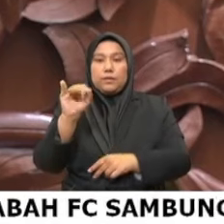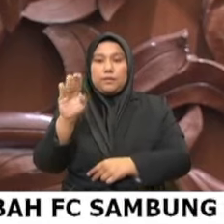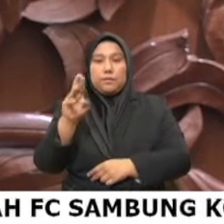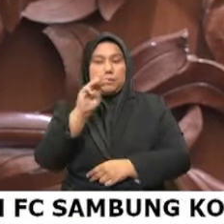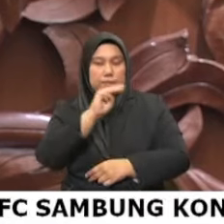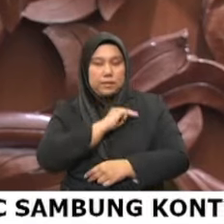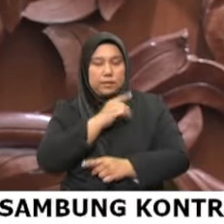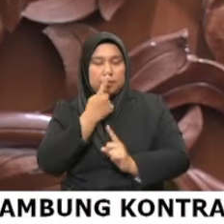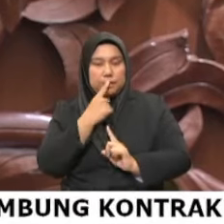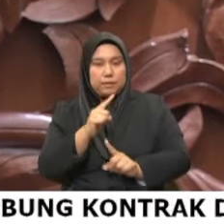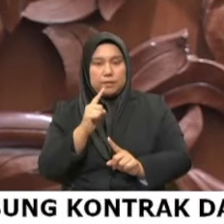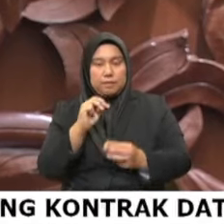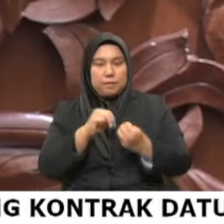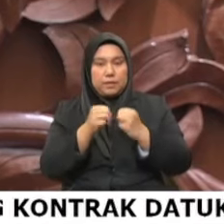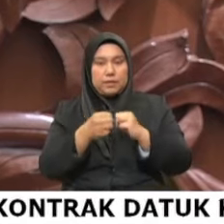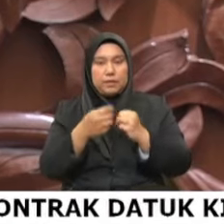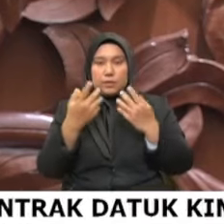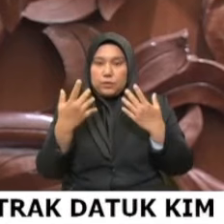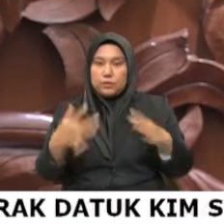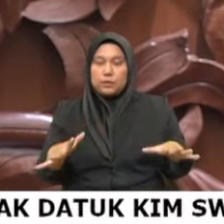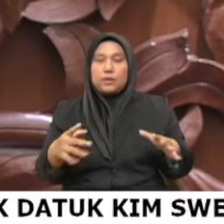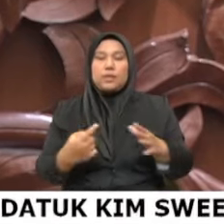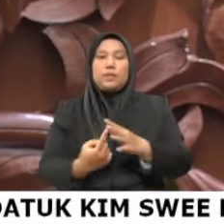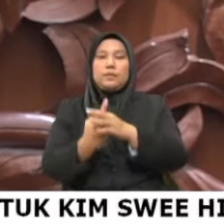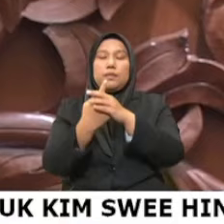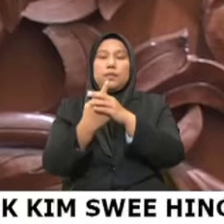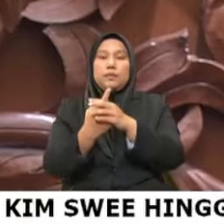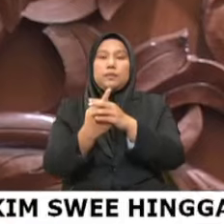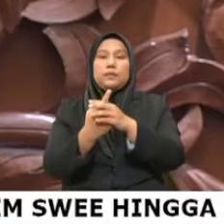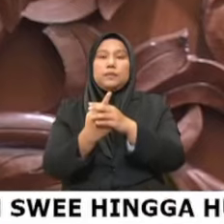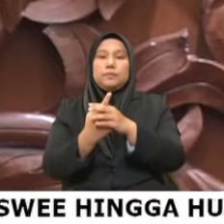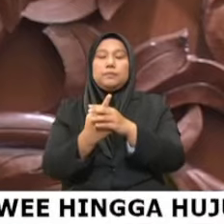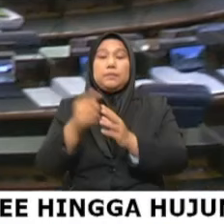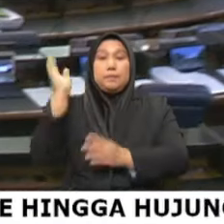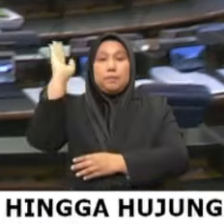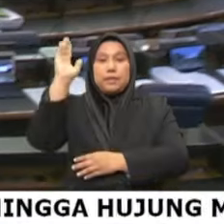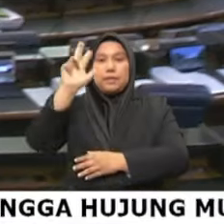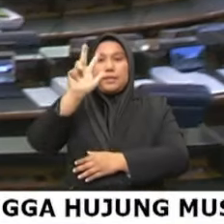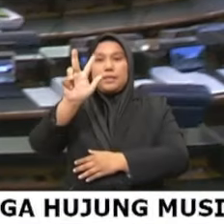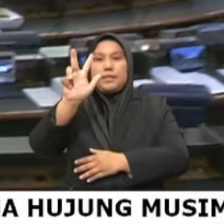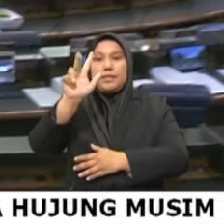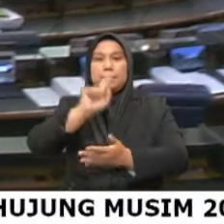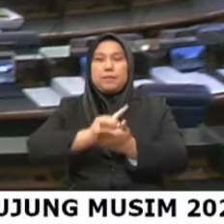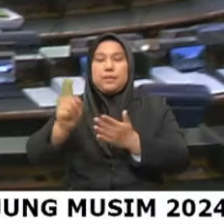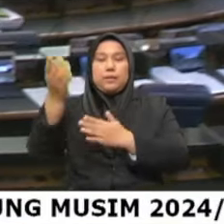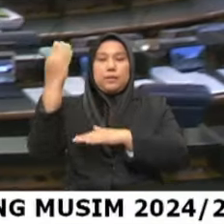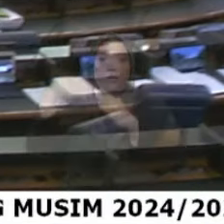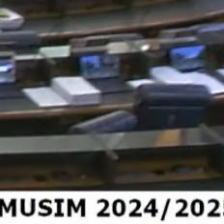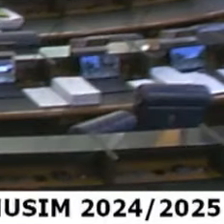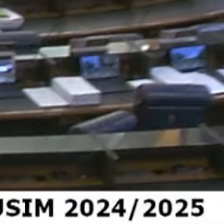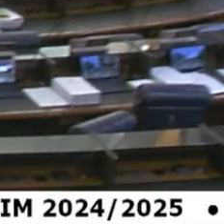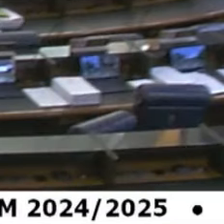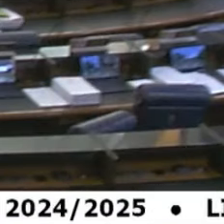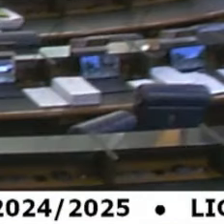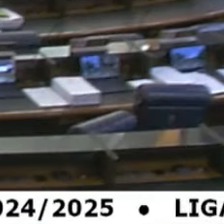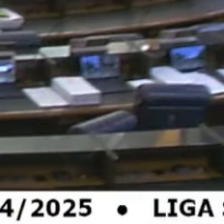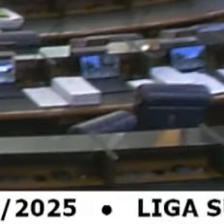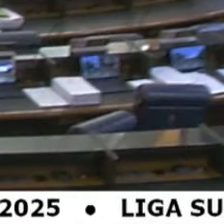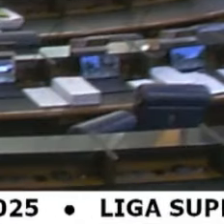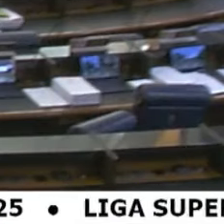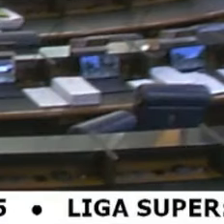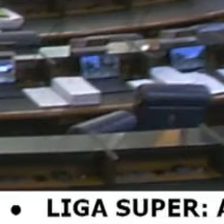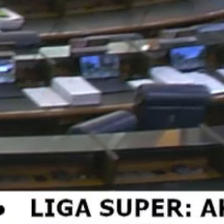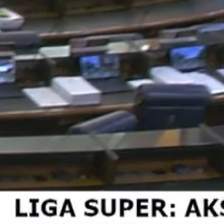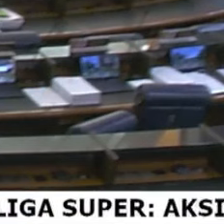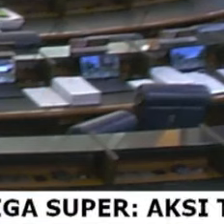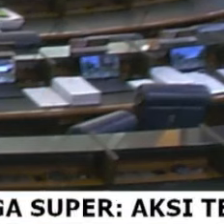isu-isu yang telah dibangkitkan semasa perbahasan sejak 3 minggu yang lalu. Yang Berhormat Menteri bolehlah menjawab isu-isu